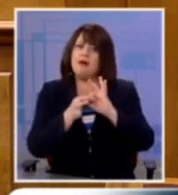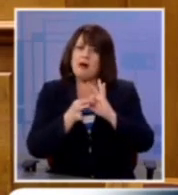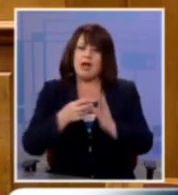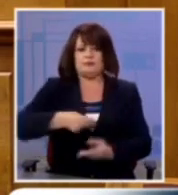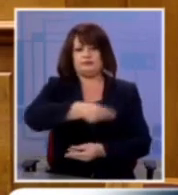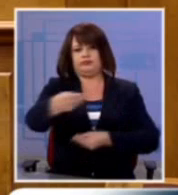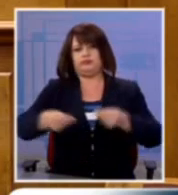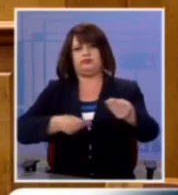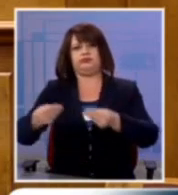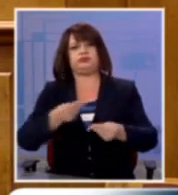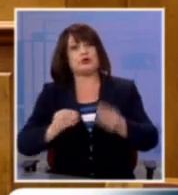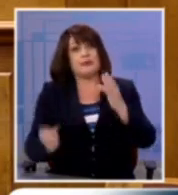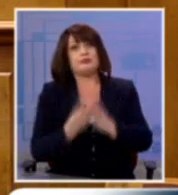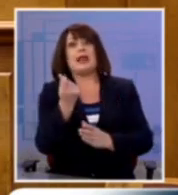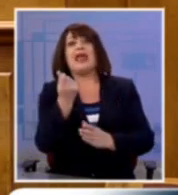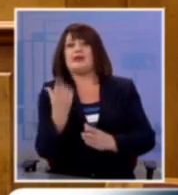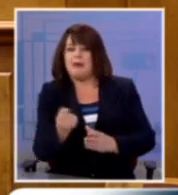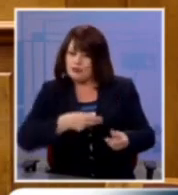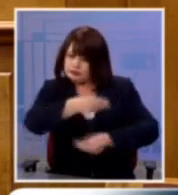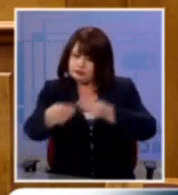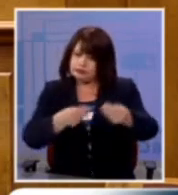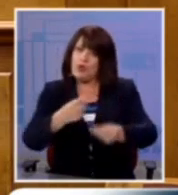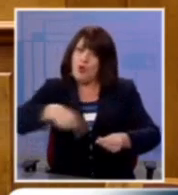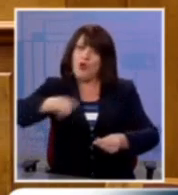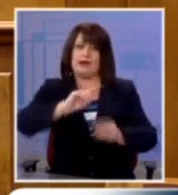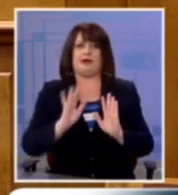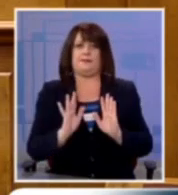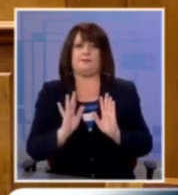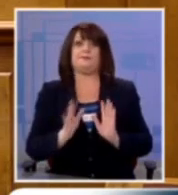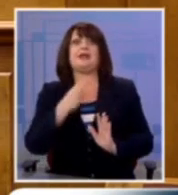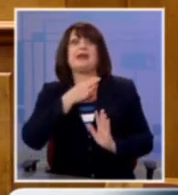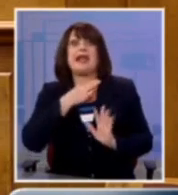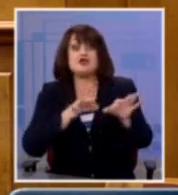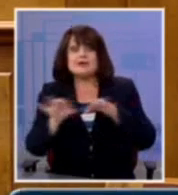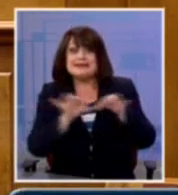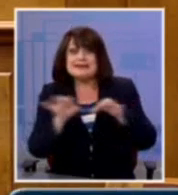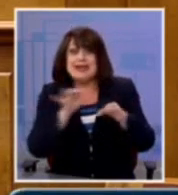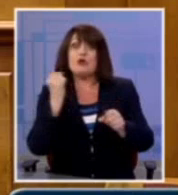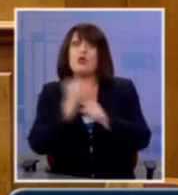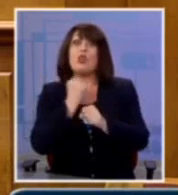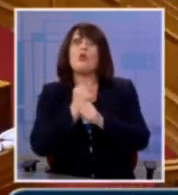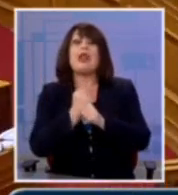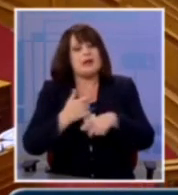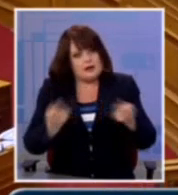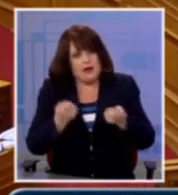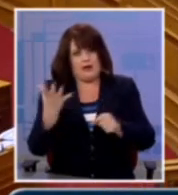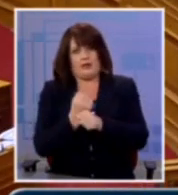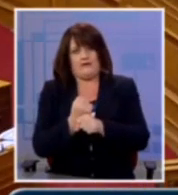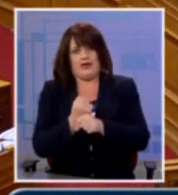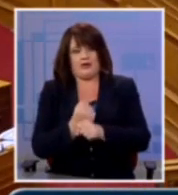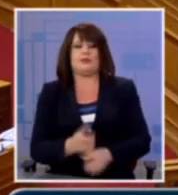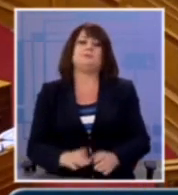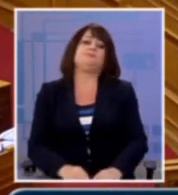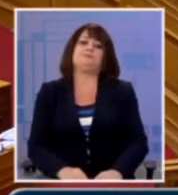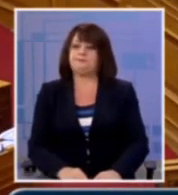του παραγόμενου πλούτου. Όλα αυτά χρειάζονται σχέδιο και δουλειά για την υλοποίησή τους. Πρέπει να